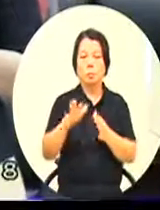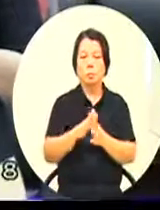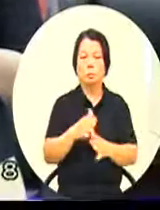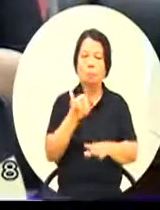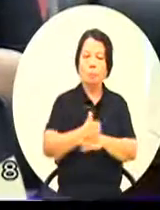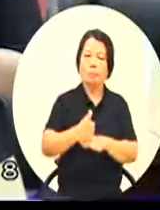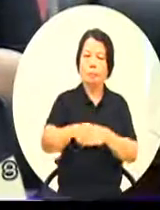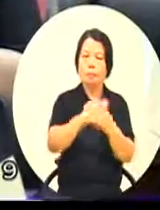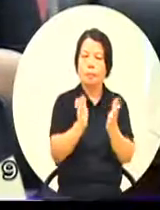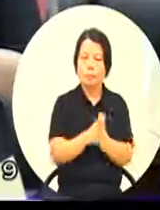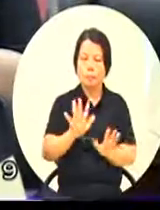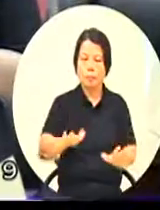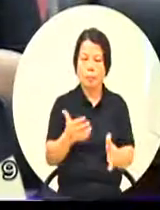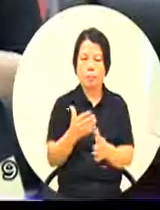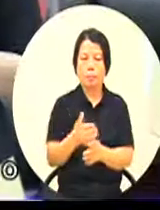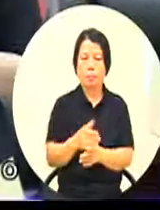表